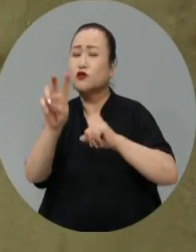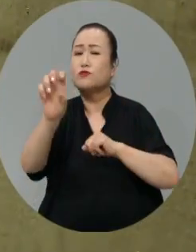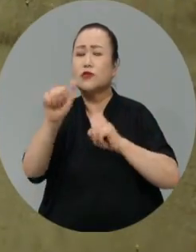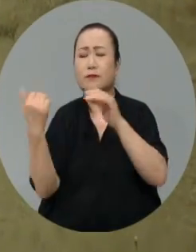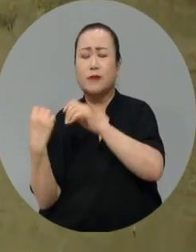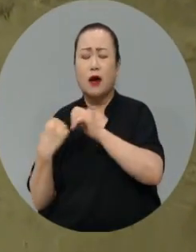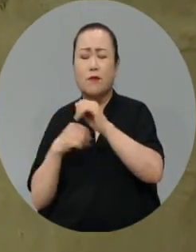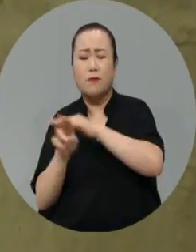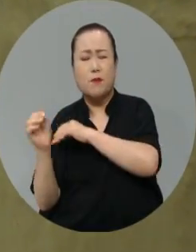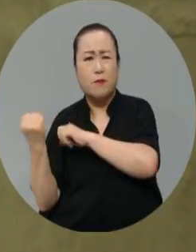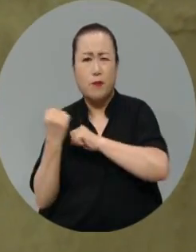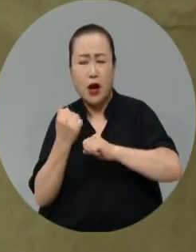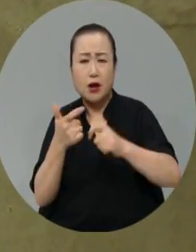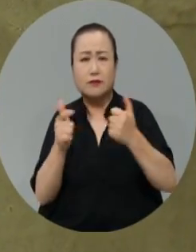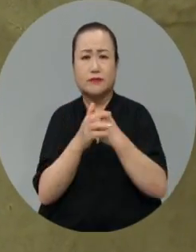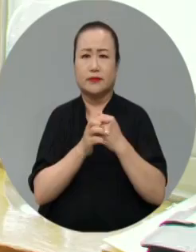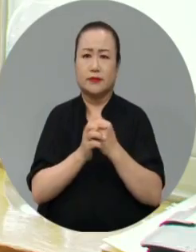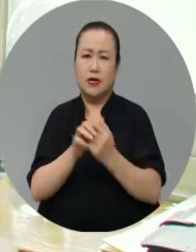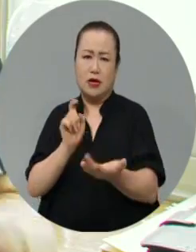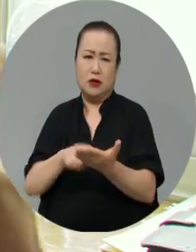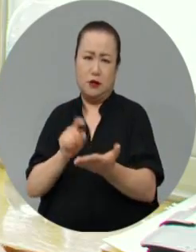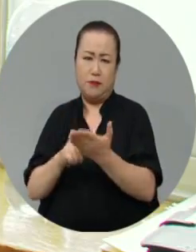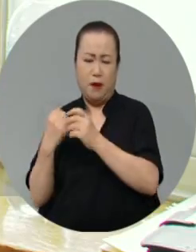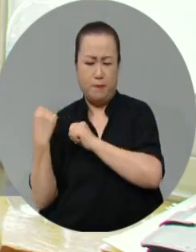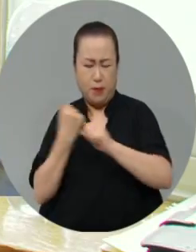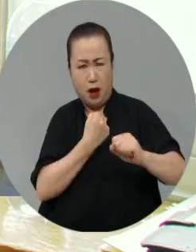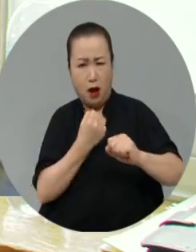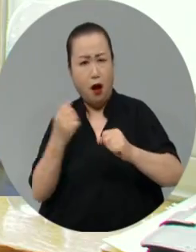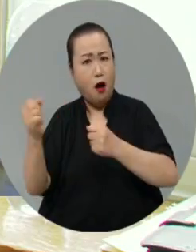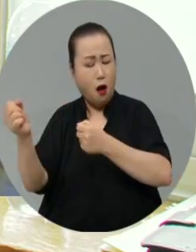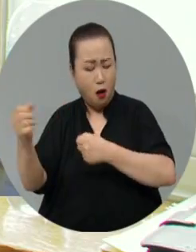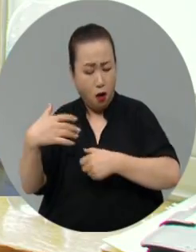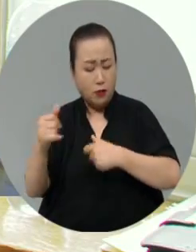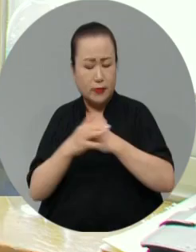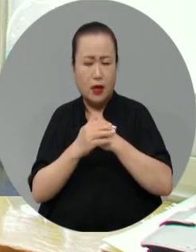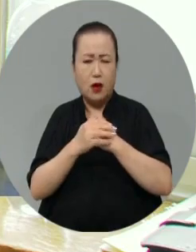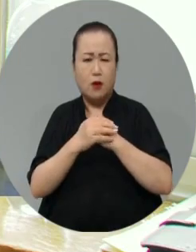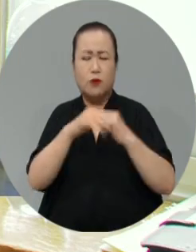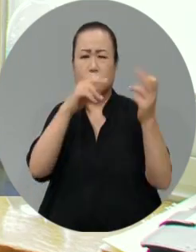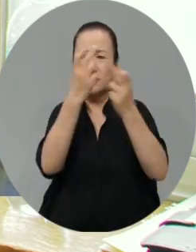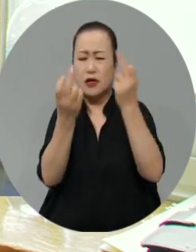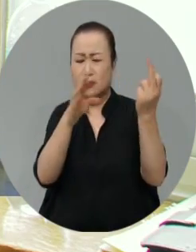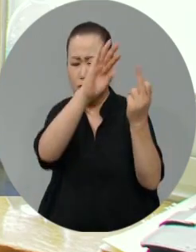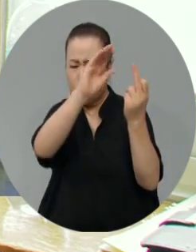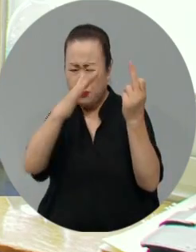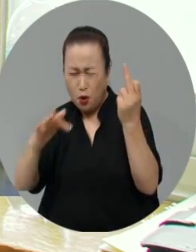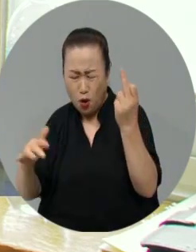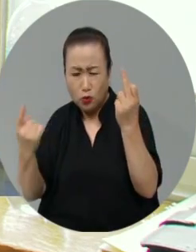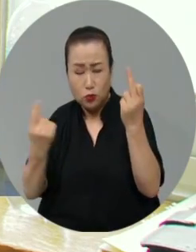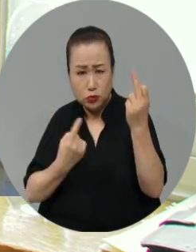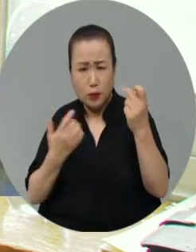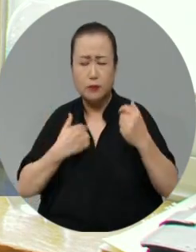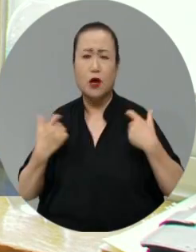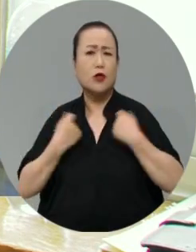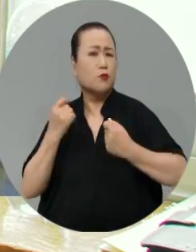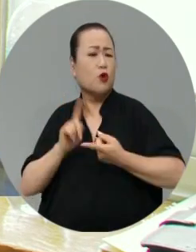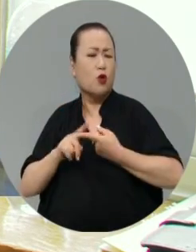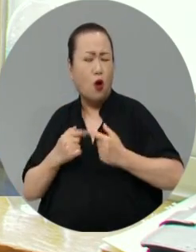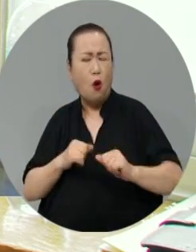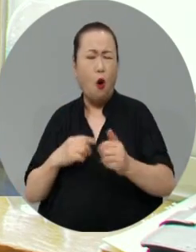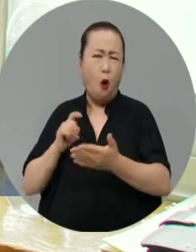25명이 대피했습니다. 다급하게 피신하라 그러고 뭐 토사가 내려오고 있다 그러고 입은 옷 그냥 애가